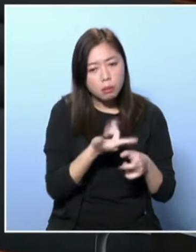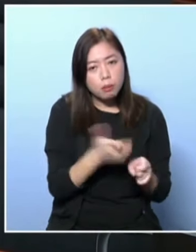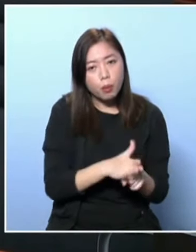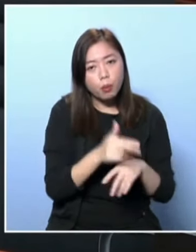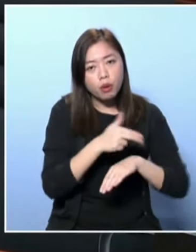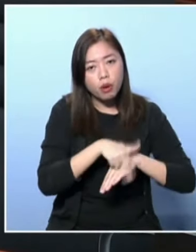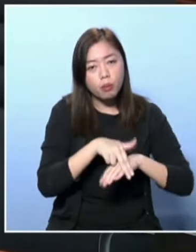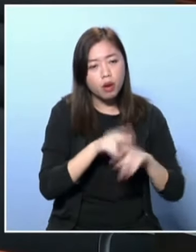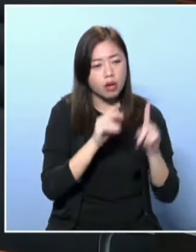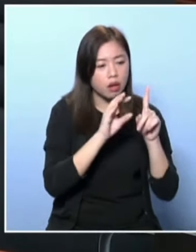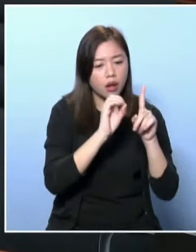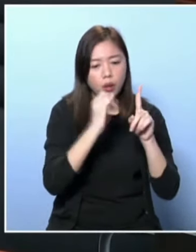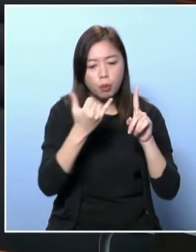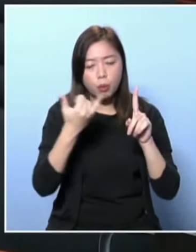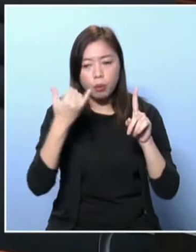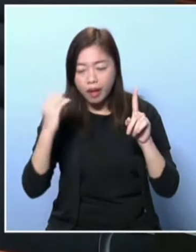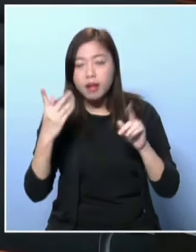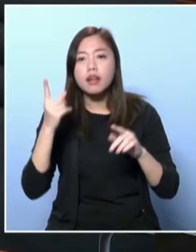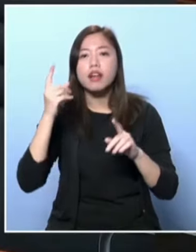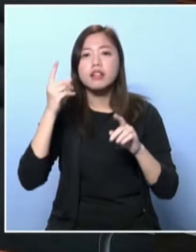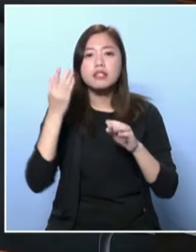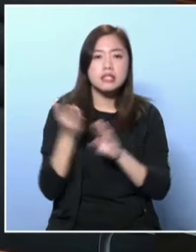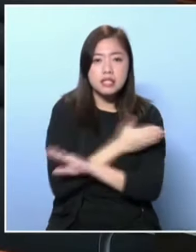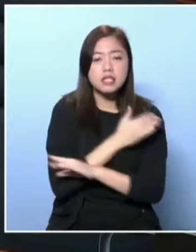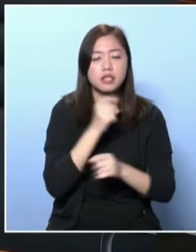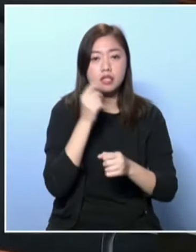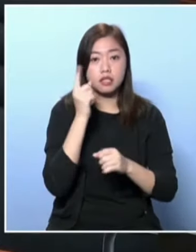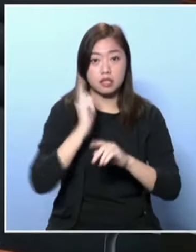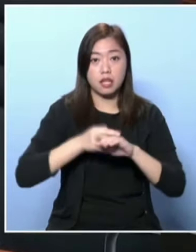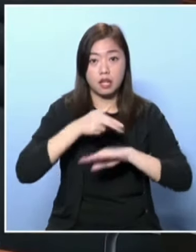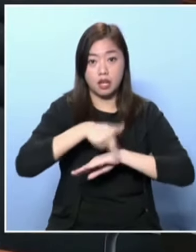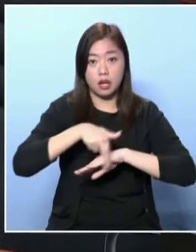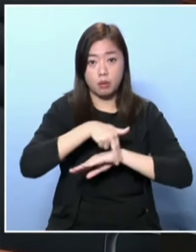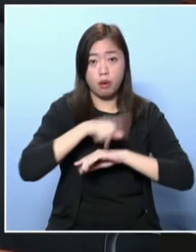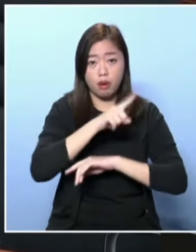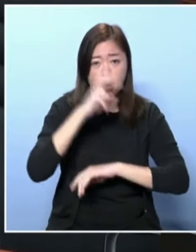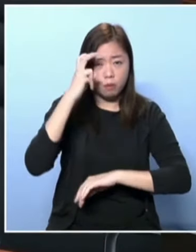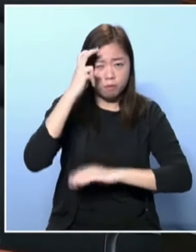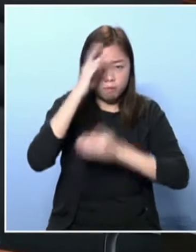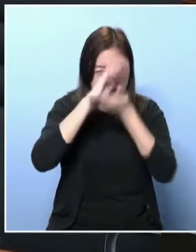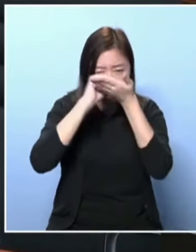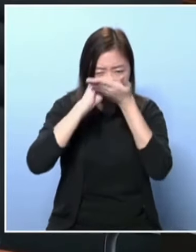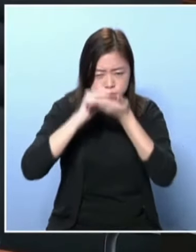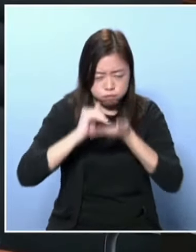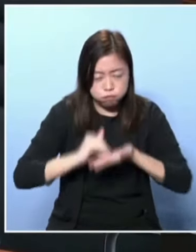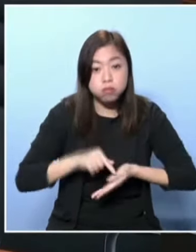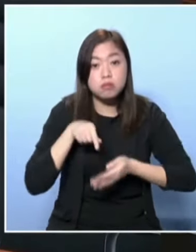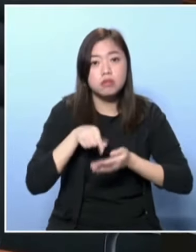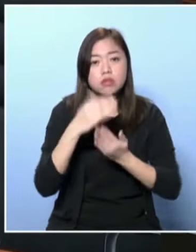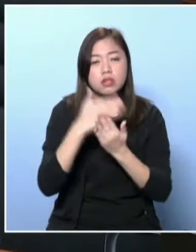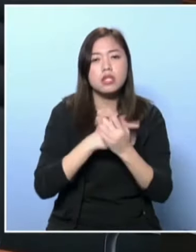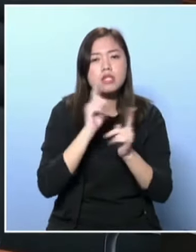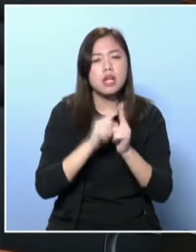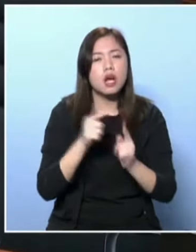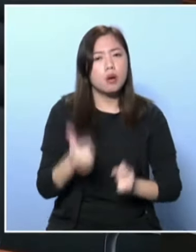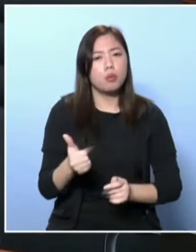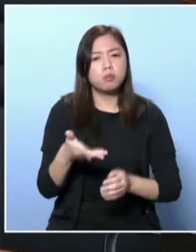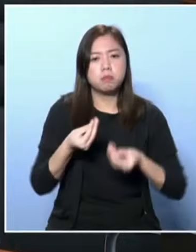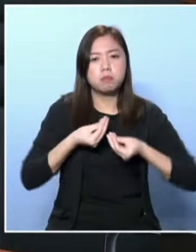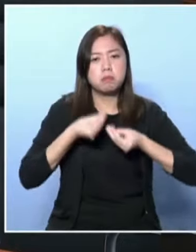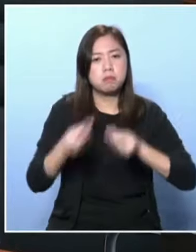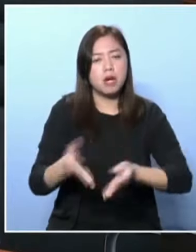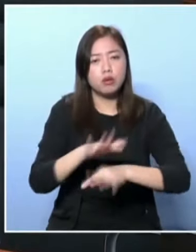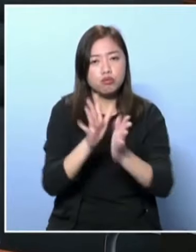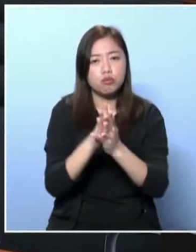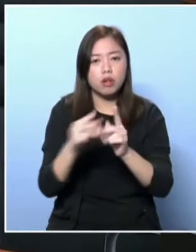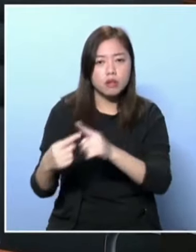金1060之前嘅原方案，我相信局方系经过深思熟虑，认为嗰个系一个对社会大众最有利